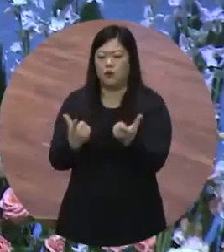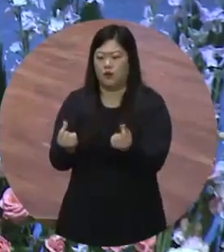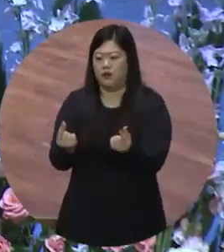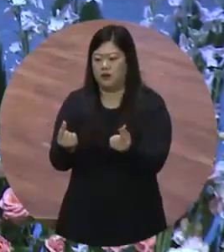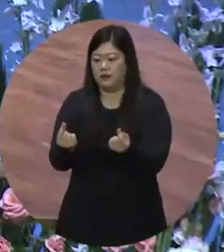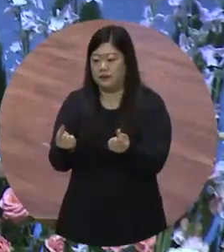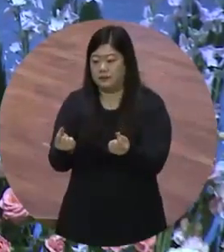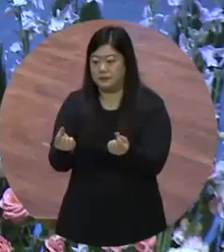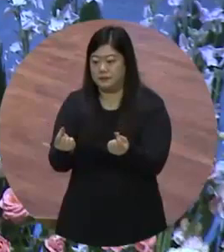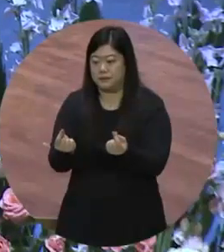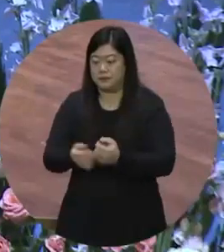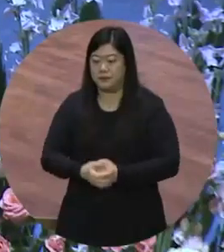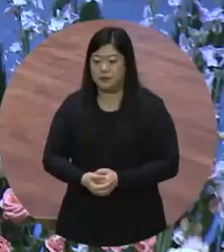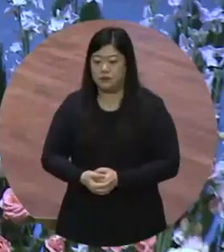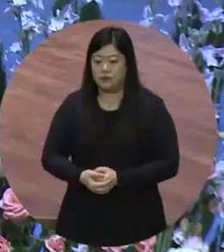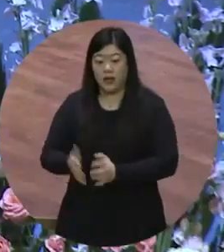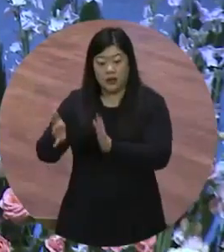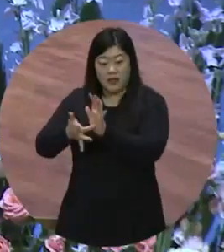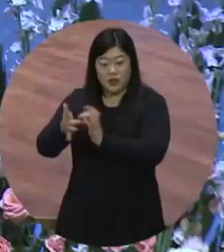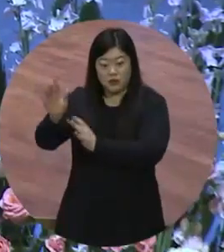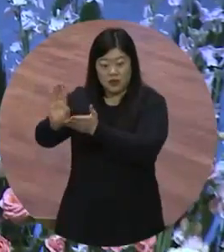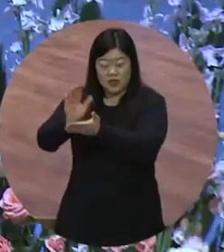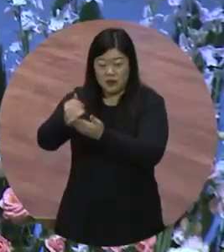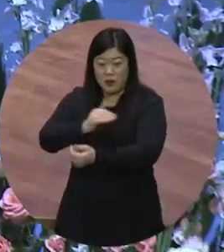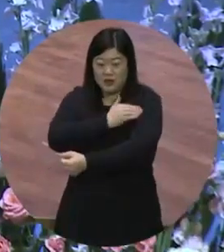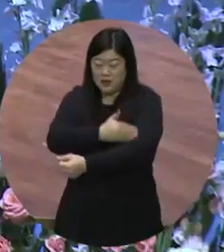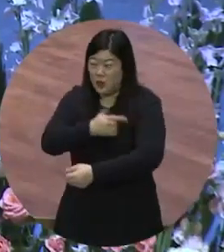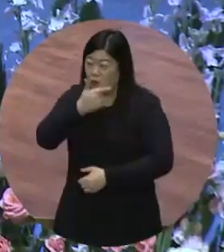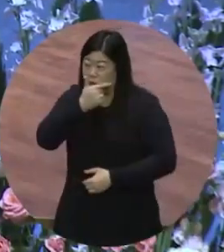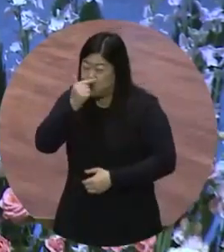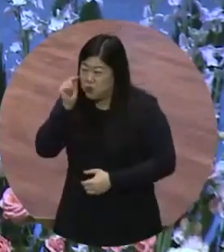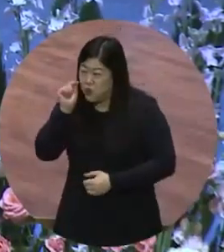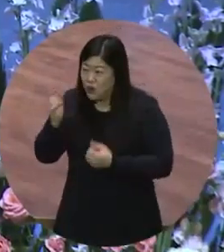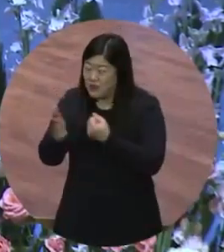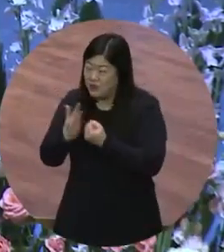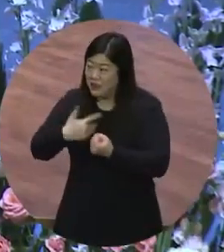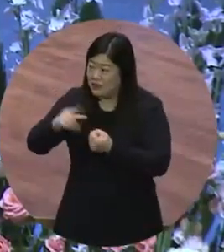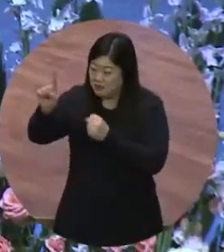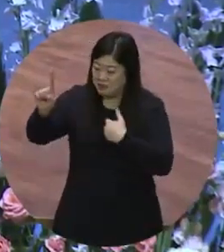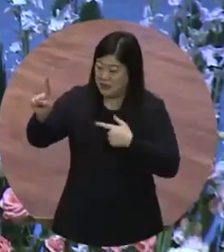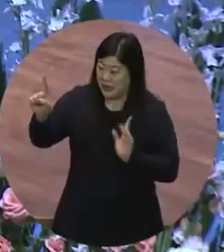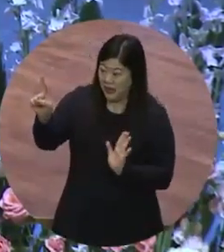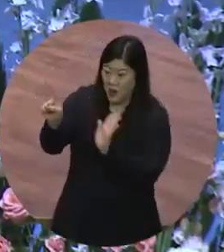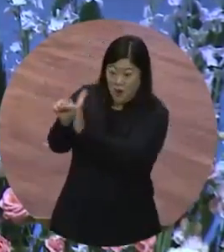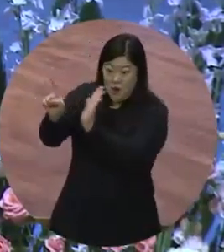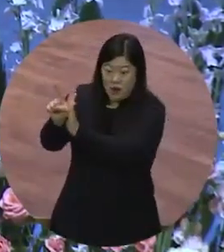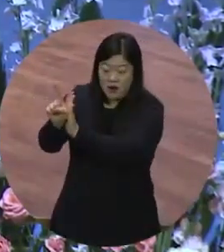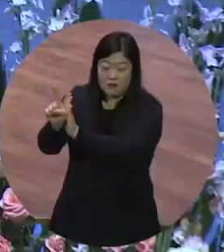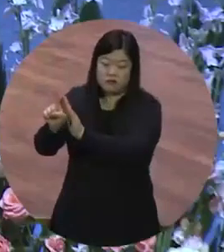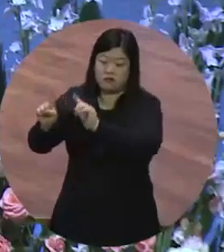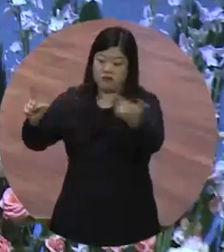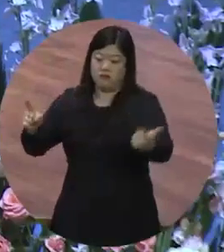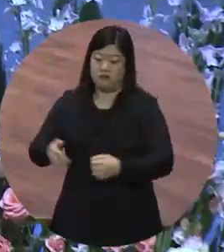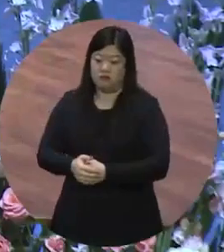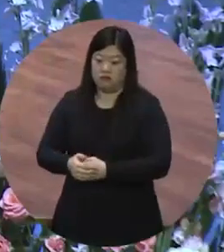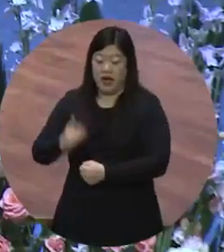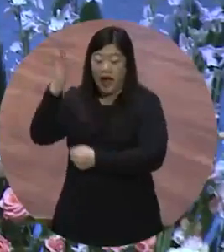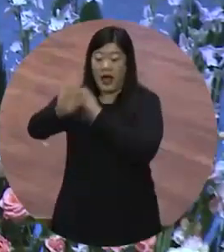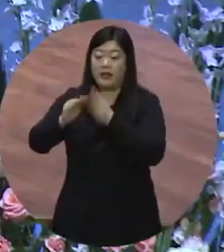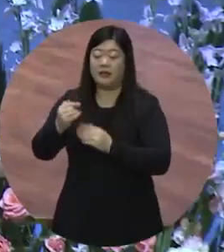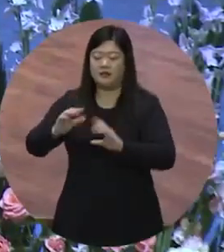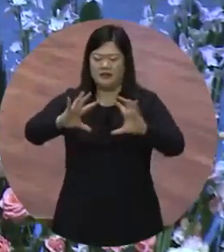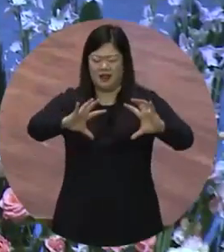그리스도가 능력 없는 거 아니에요. 예수 그리스도는 말씀 하나로 천지를 창조하신